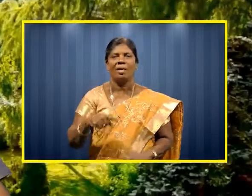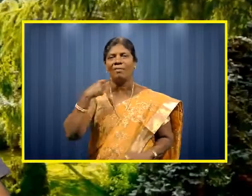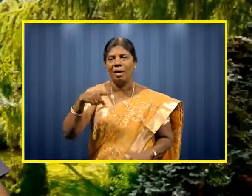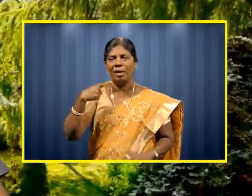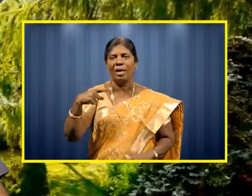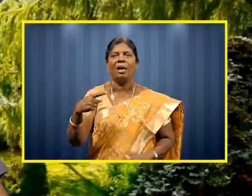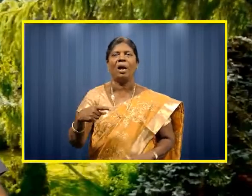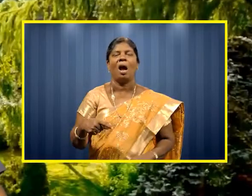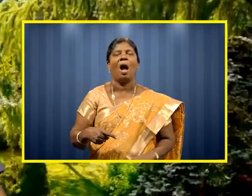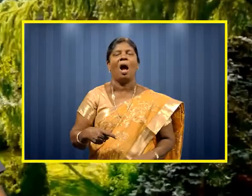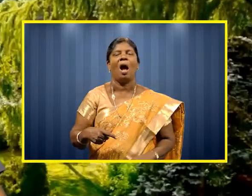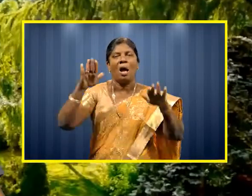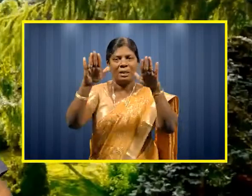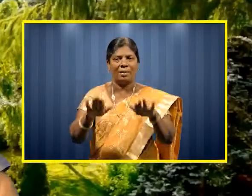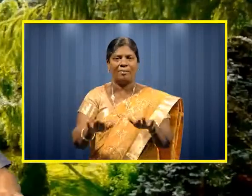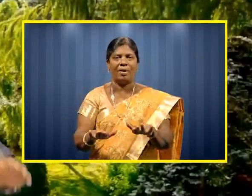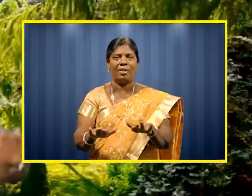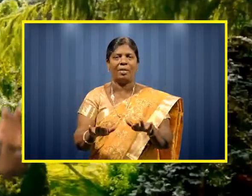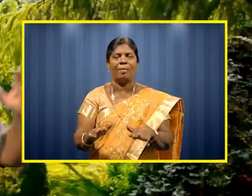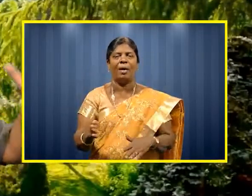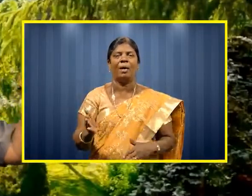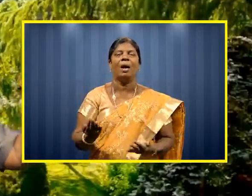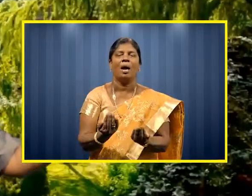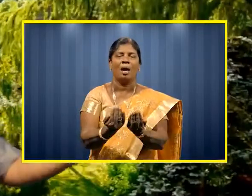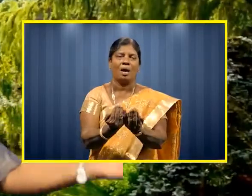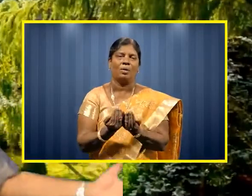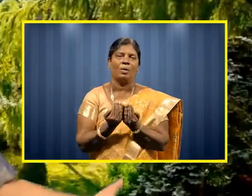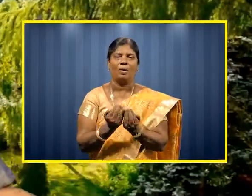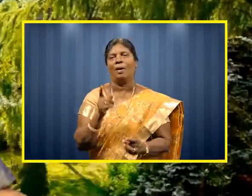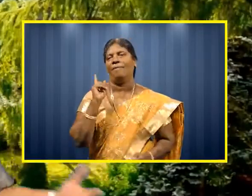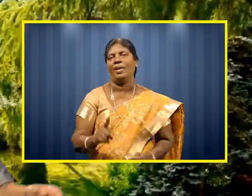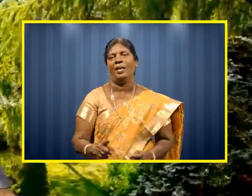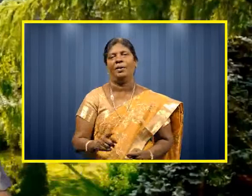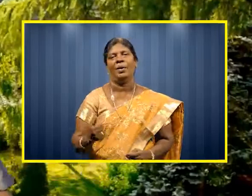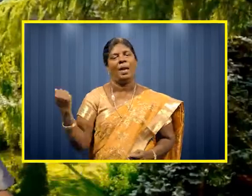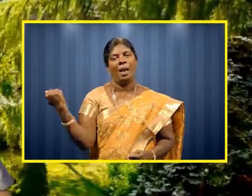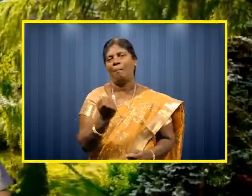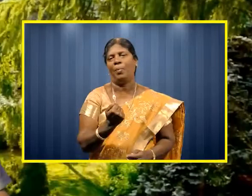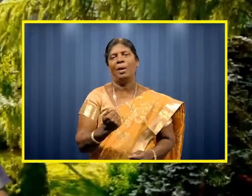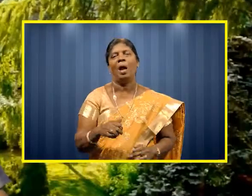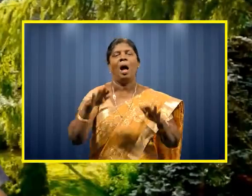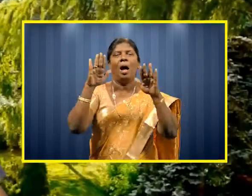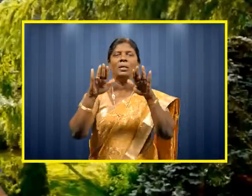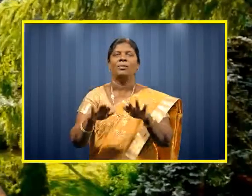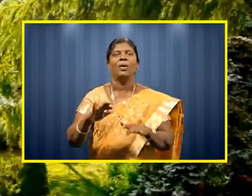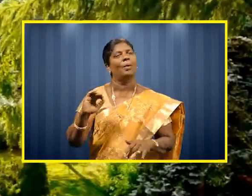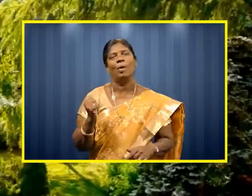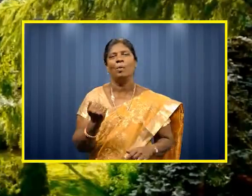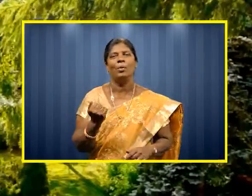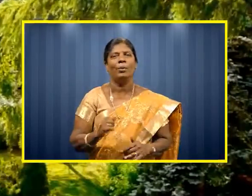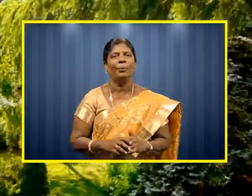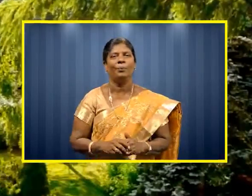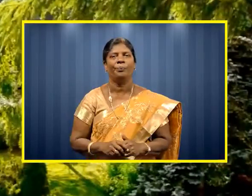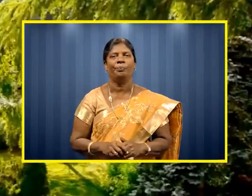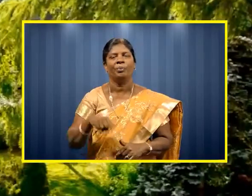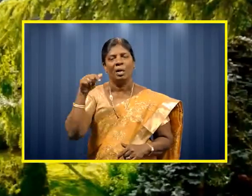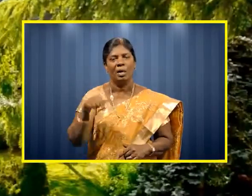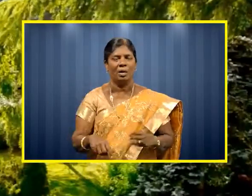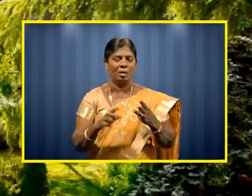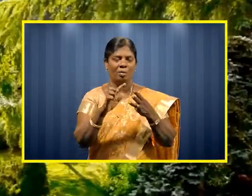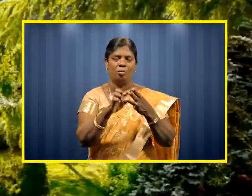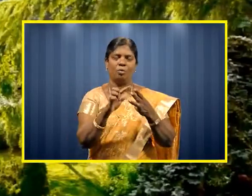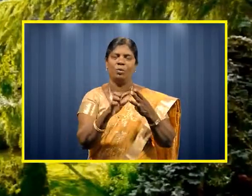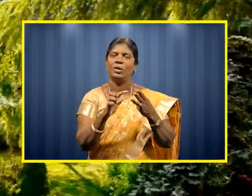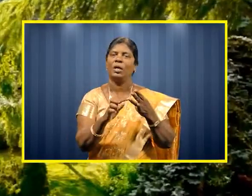கொடுக்கப்பட்டிருக்கிறது. அந்த வாழ்க்கையை ஆசீர்வாதமாக நீங்கள் காத்துக்கொள்ள வேண்டும். எப்படி வாழ்க்கை ஆசீர்வாதமாக இருக்க